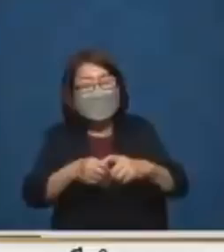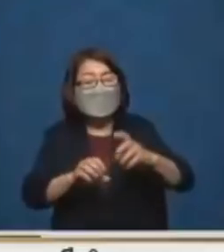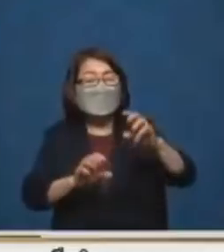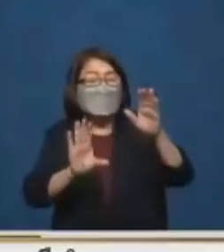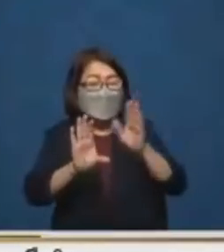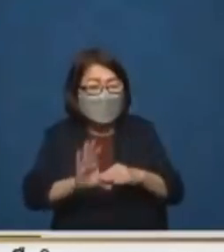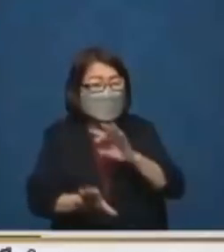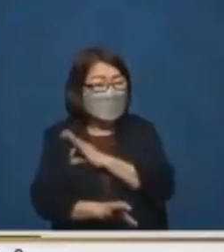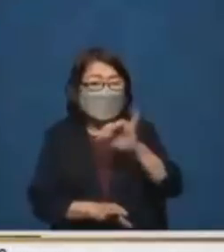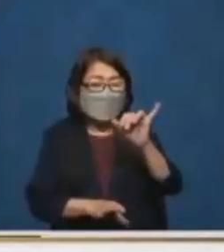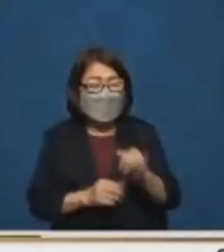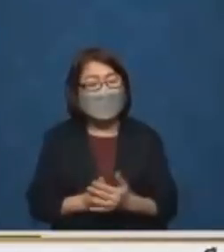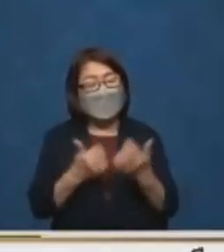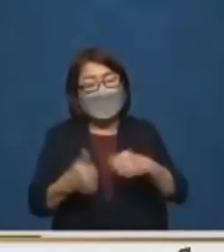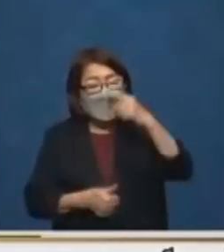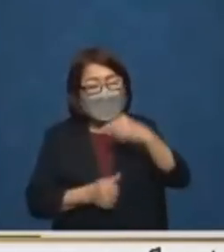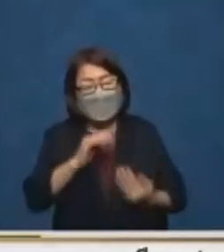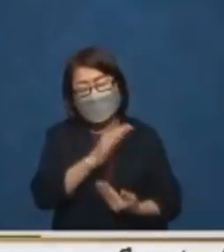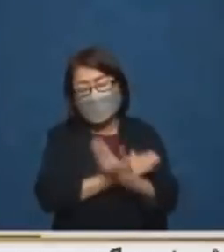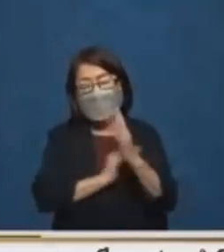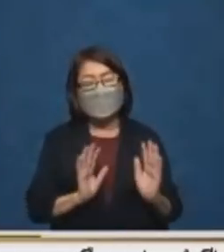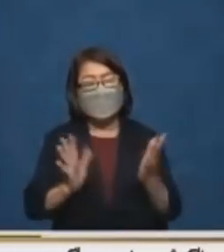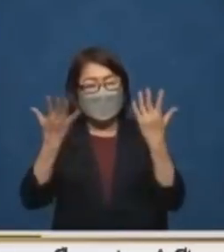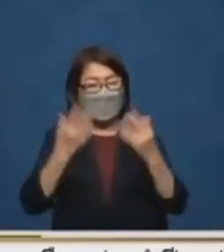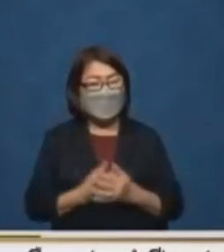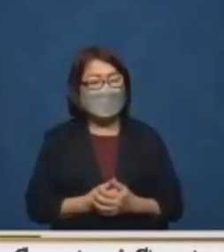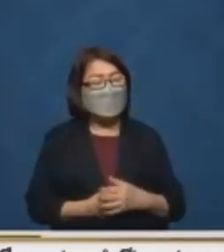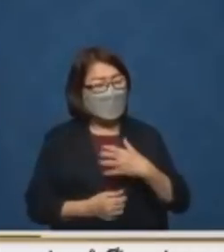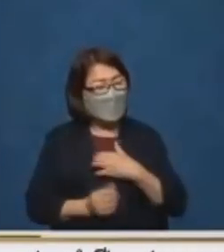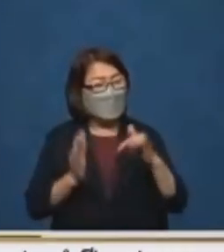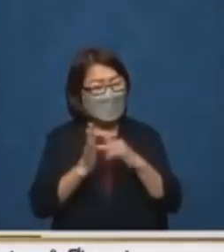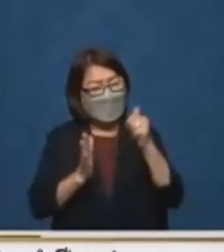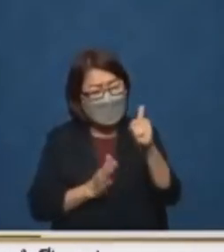สบรพ่องทําให้คนไยเสียวกัดในการเข้าวักซีน